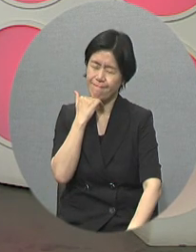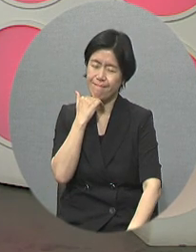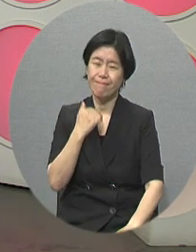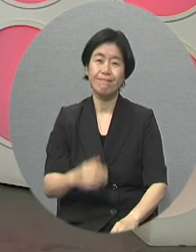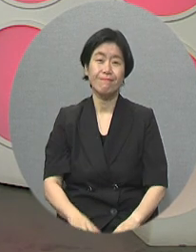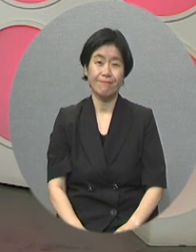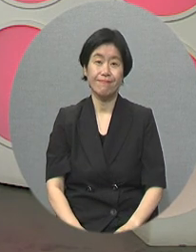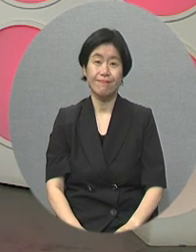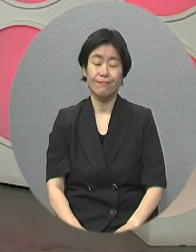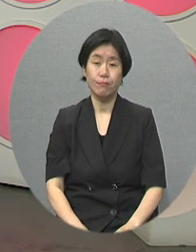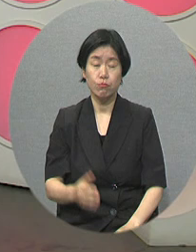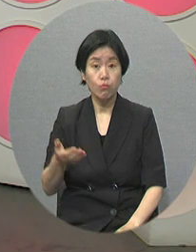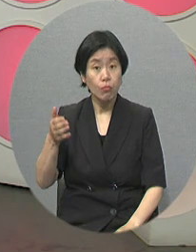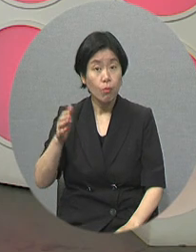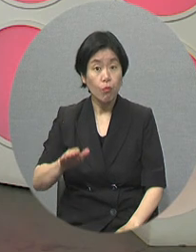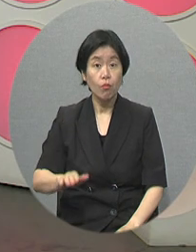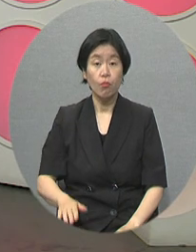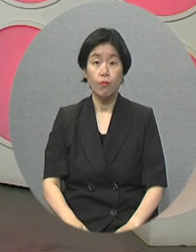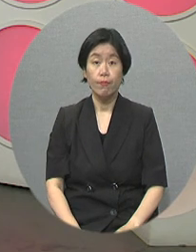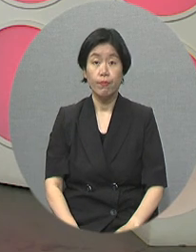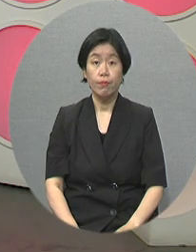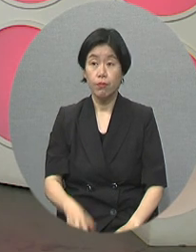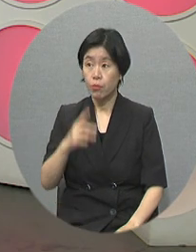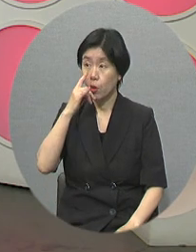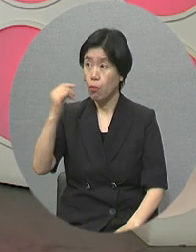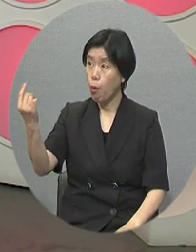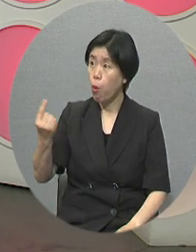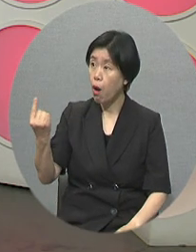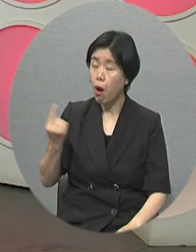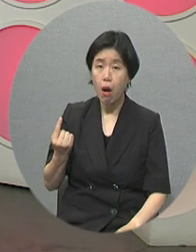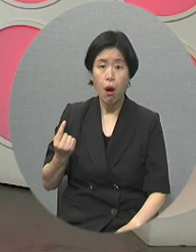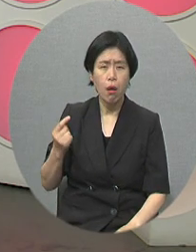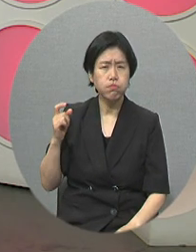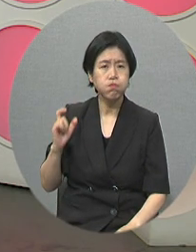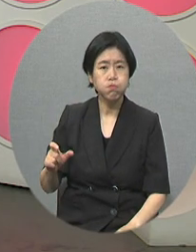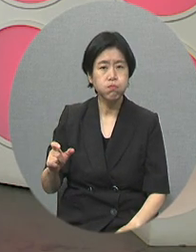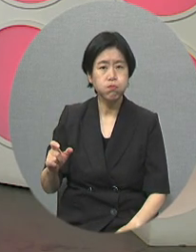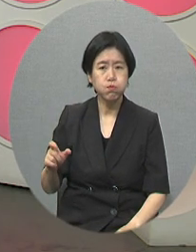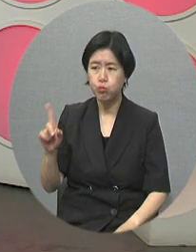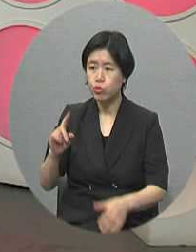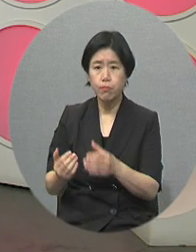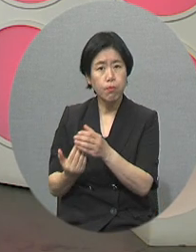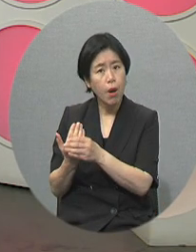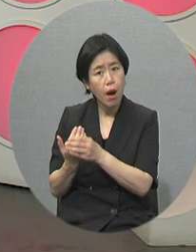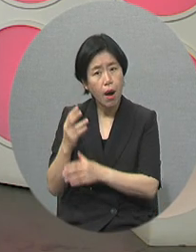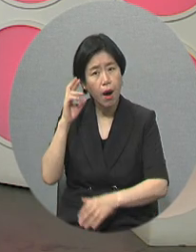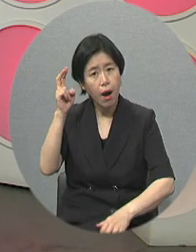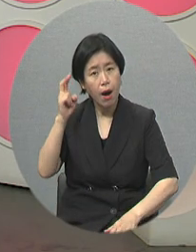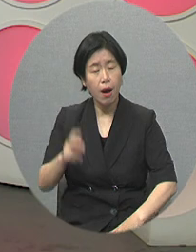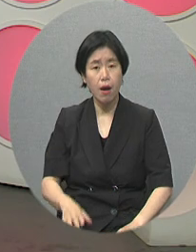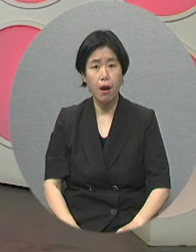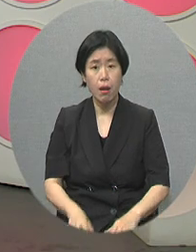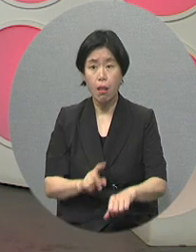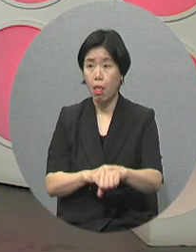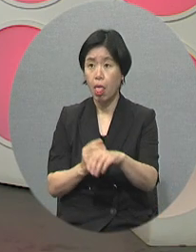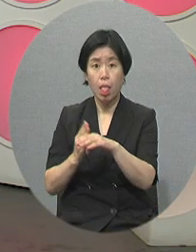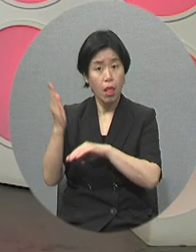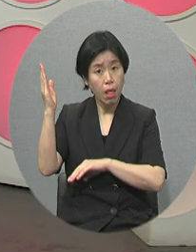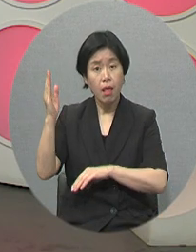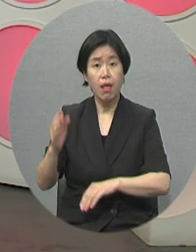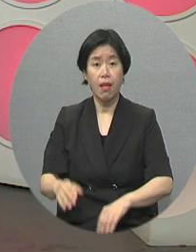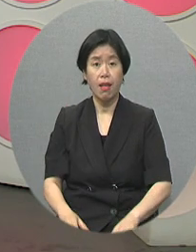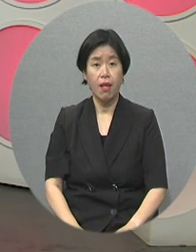있었습니다. 하지만 엄마에게 무슨 일이 생기셨는지 면회 시간이 한참